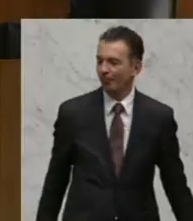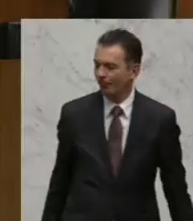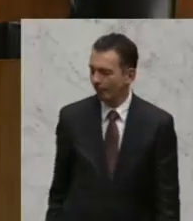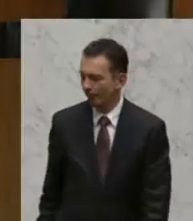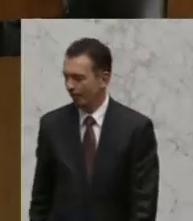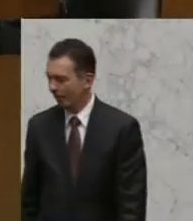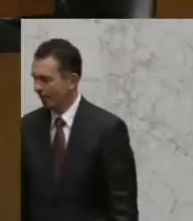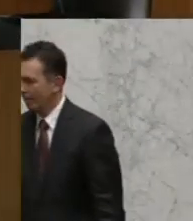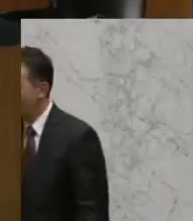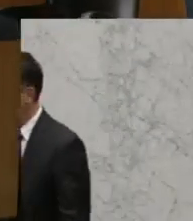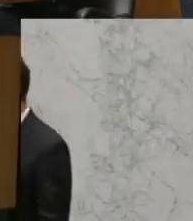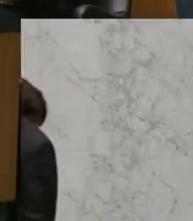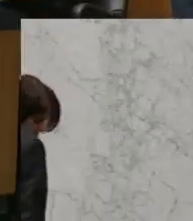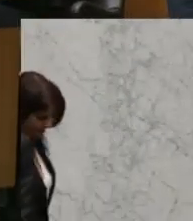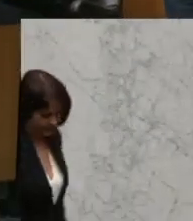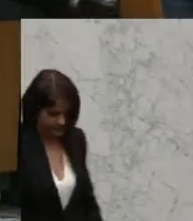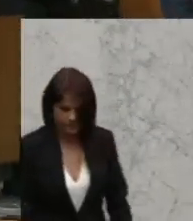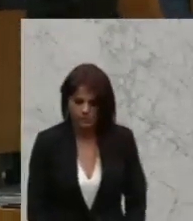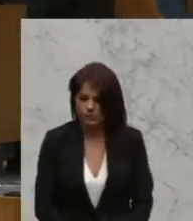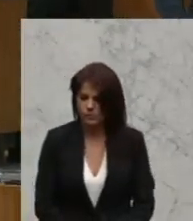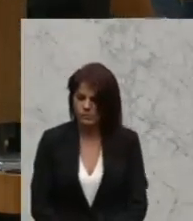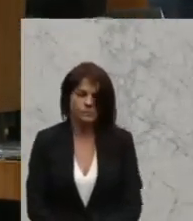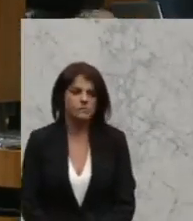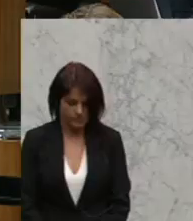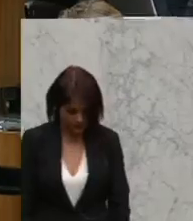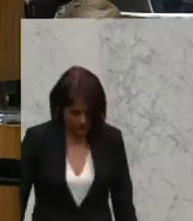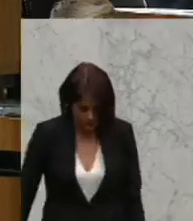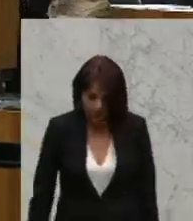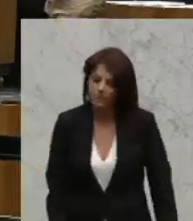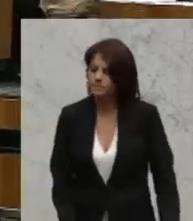Argumentiert Georg Vetter.